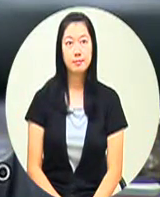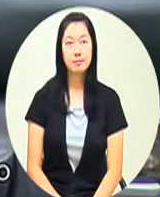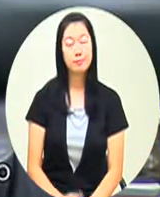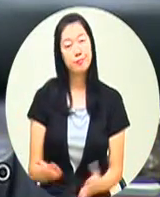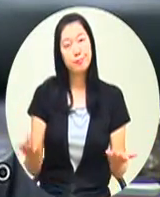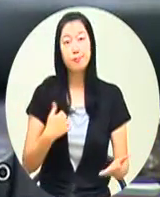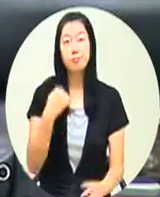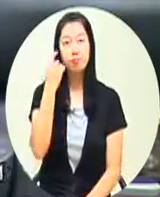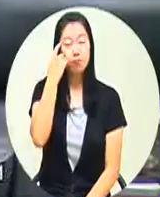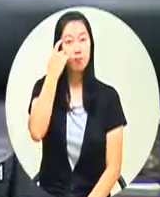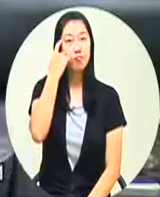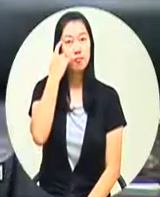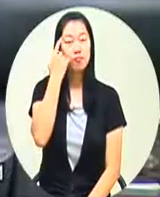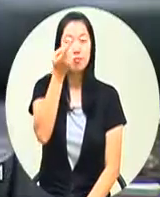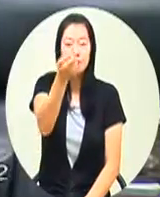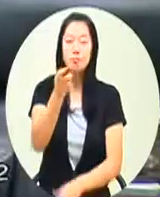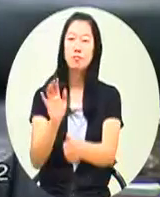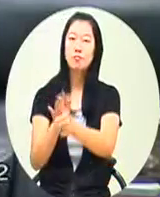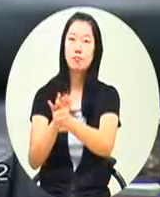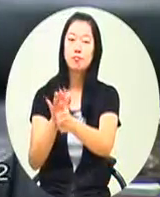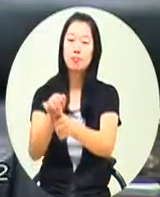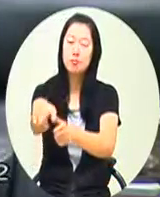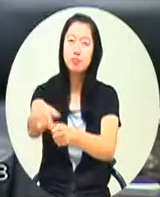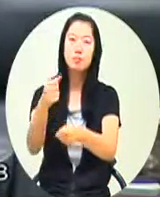想一想，你其实也是为了工作了。